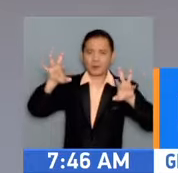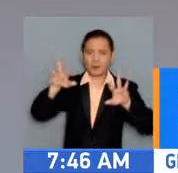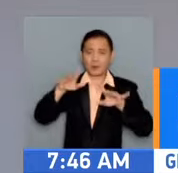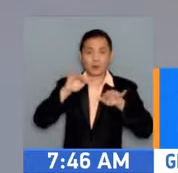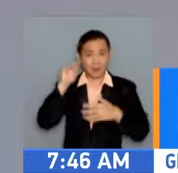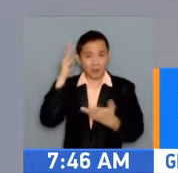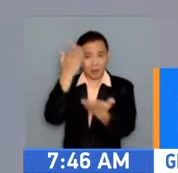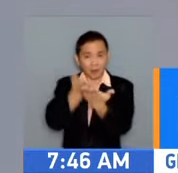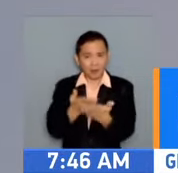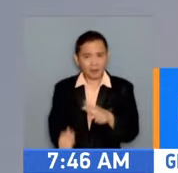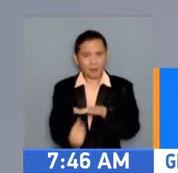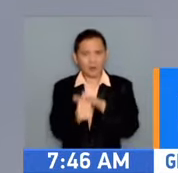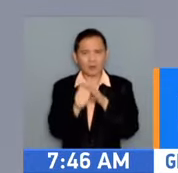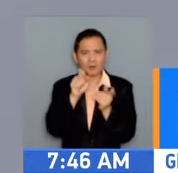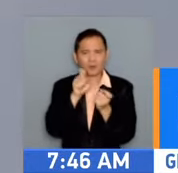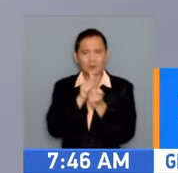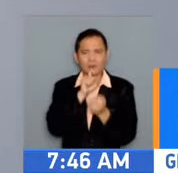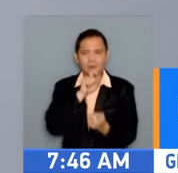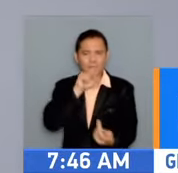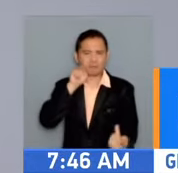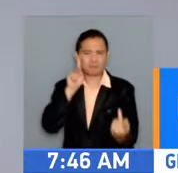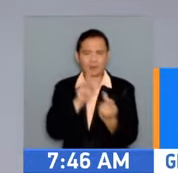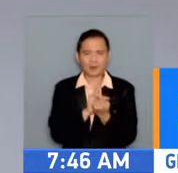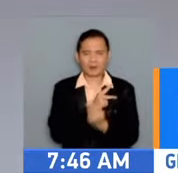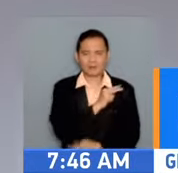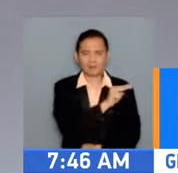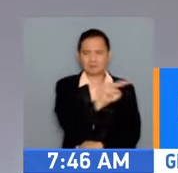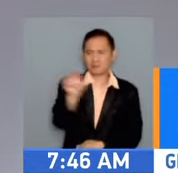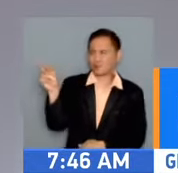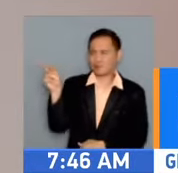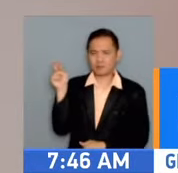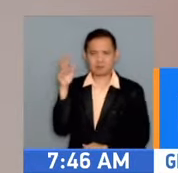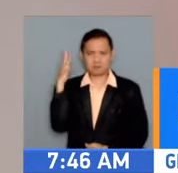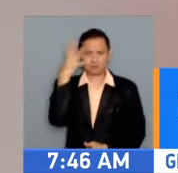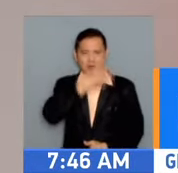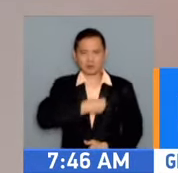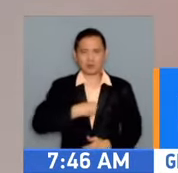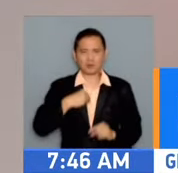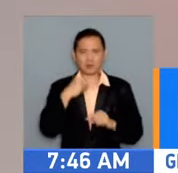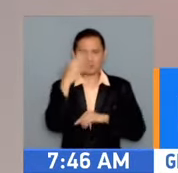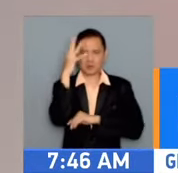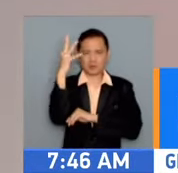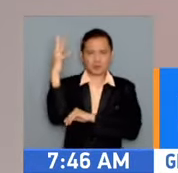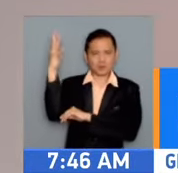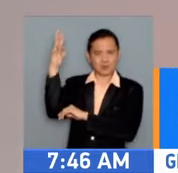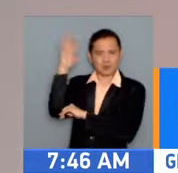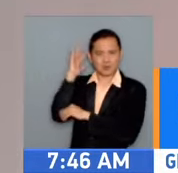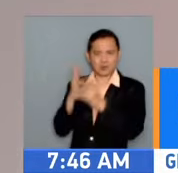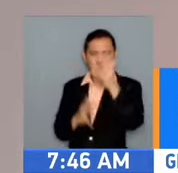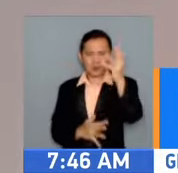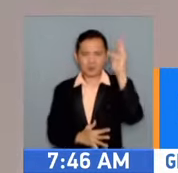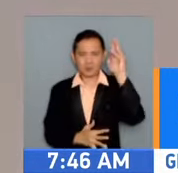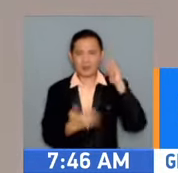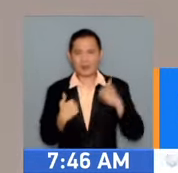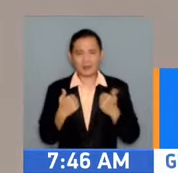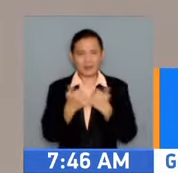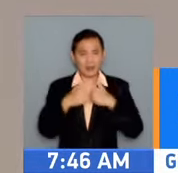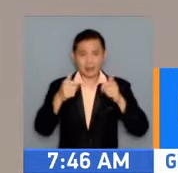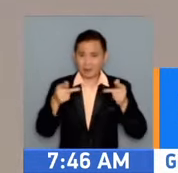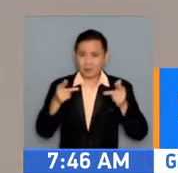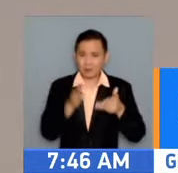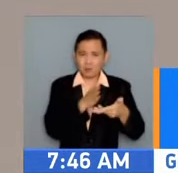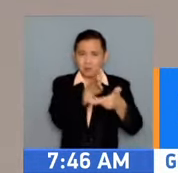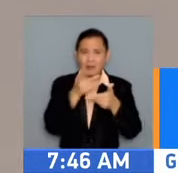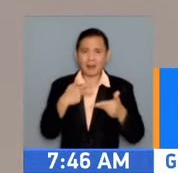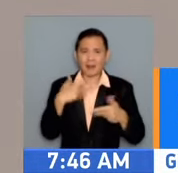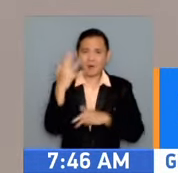Ang perfect yung view. You and the just the shot. Diba, amazing. Tapos basta lahat ng nadadaanan namin puno ng cherry blossoms, sobrang romantic